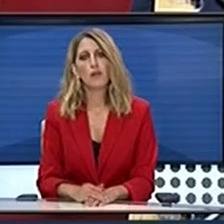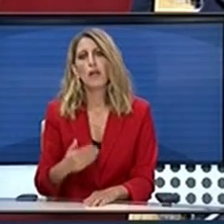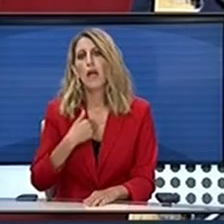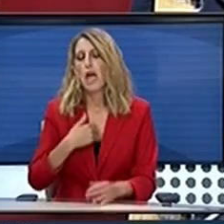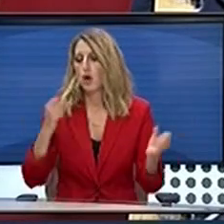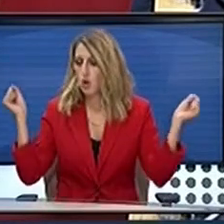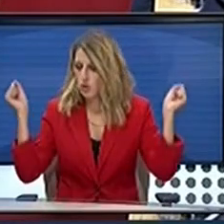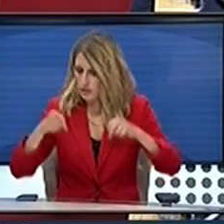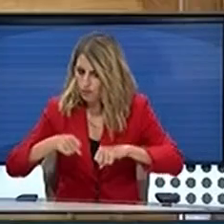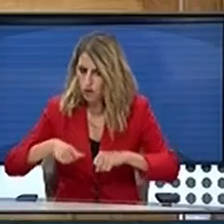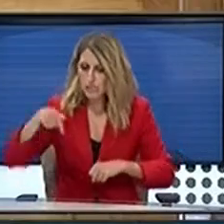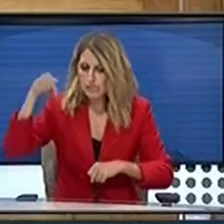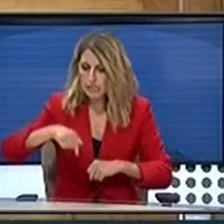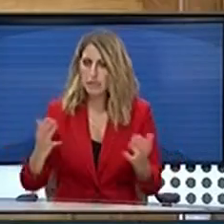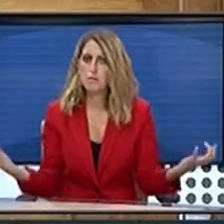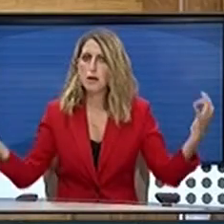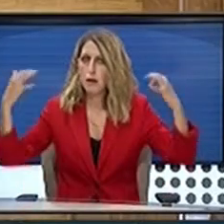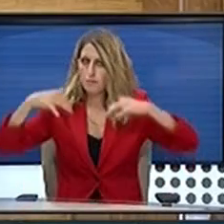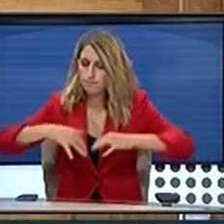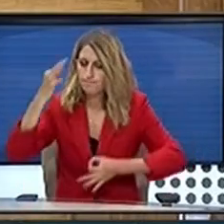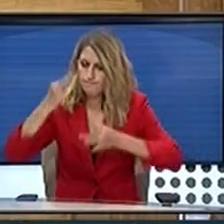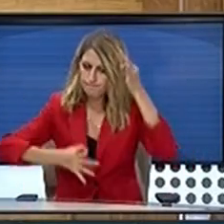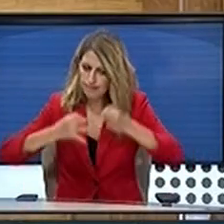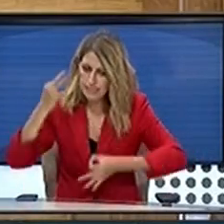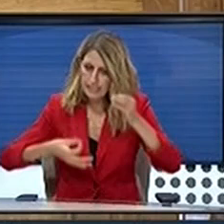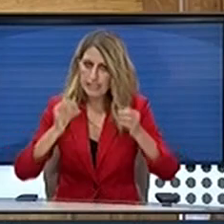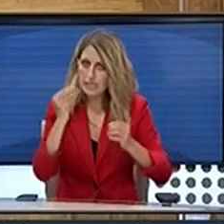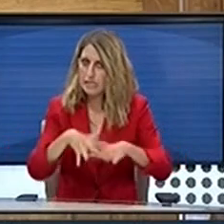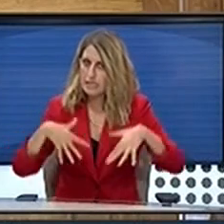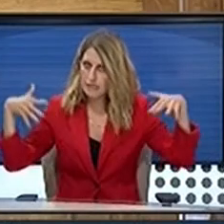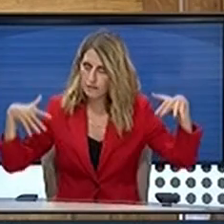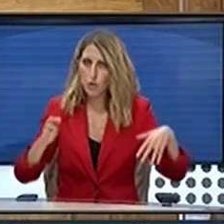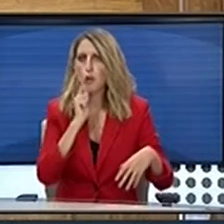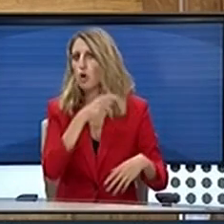μου επιλογή να αναφερθώ στα ζητήματα του παρελθόντος.